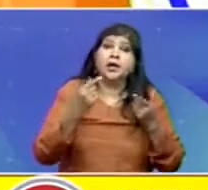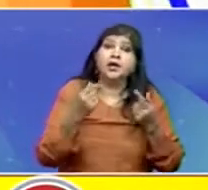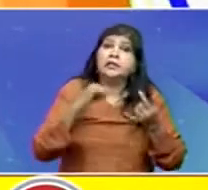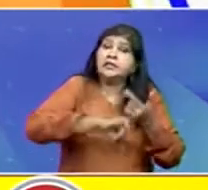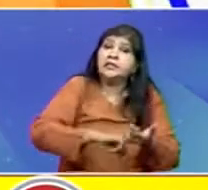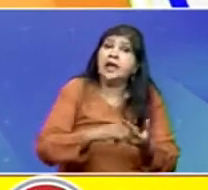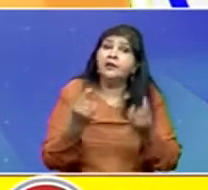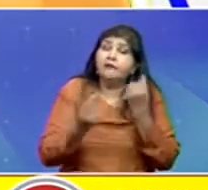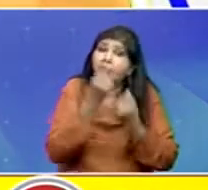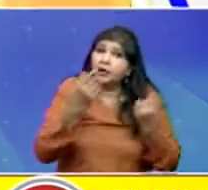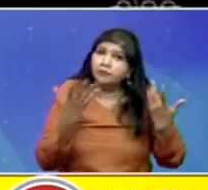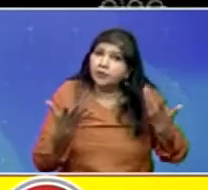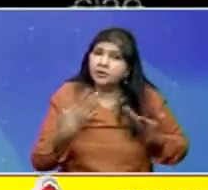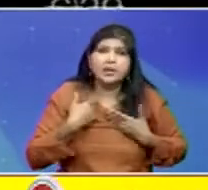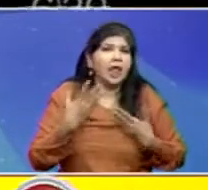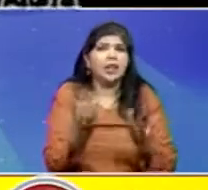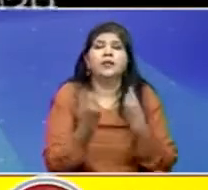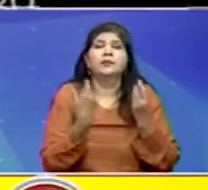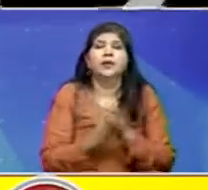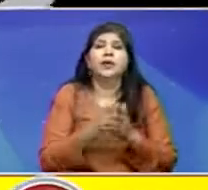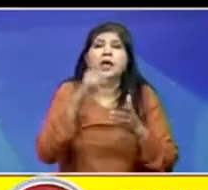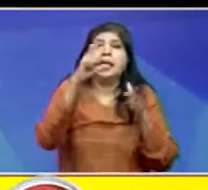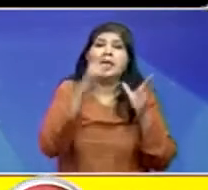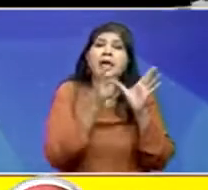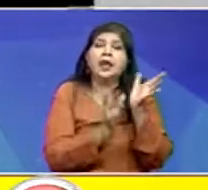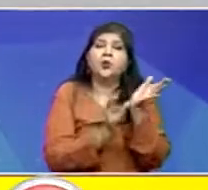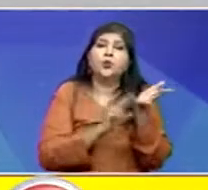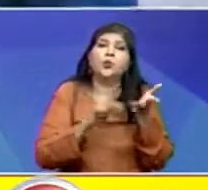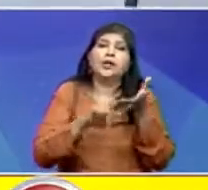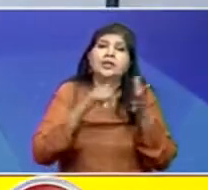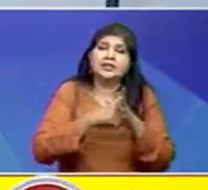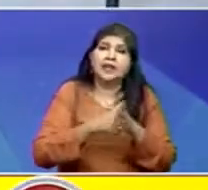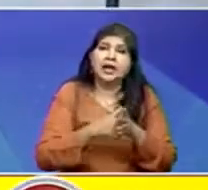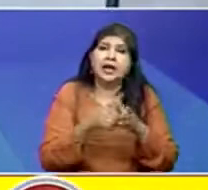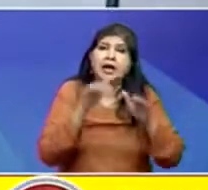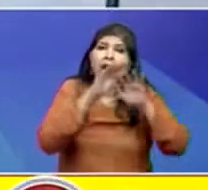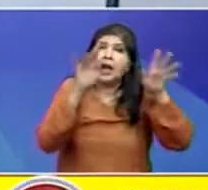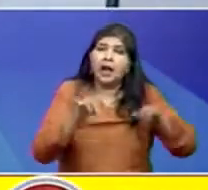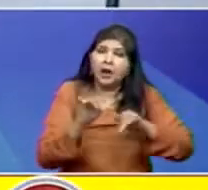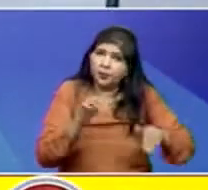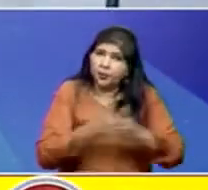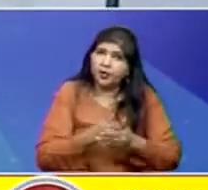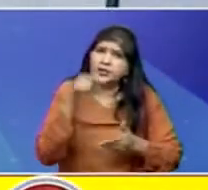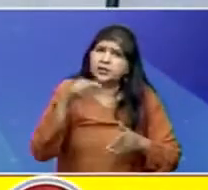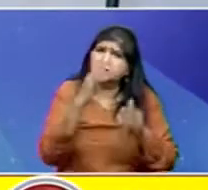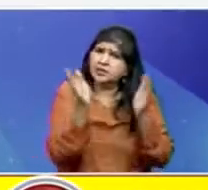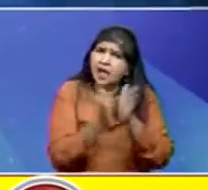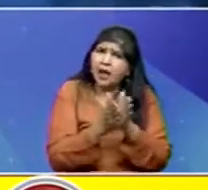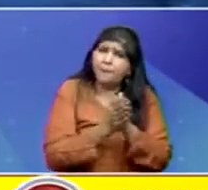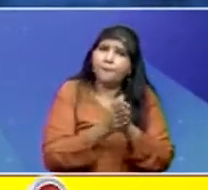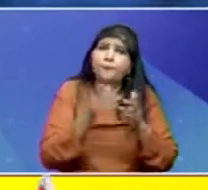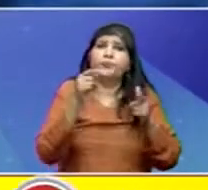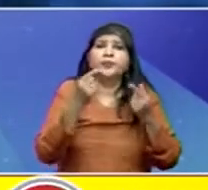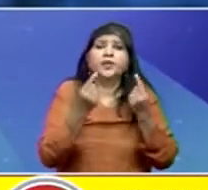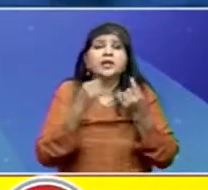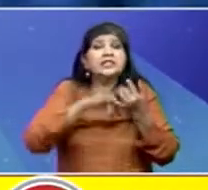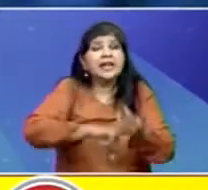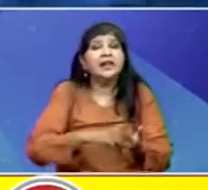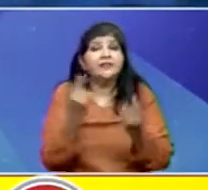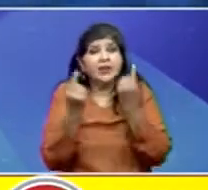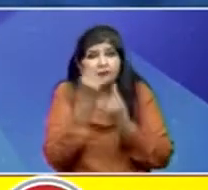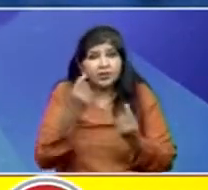भी न देख पाते हैं कैल्कुलस से लेकर कंप्यूटर्स तक ये सारे वैज्यानिक आविश्कार